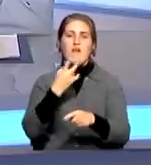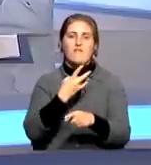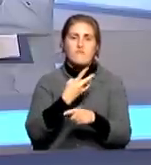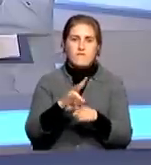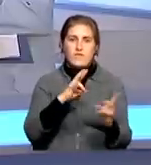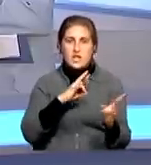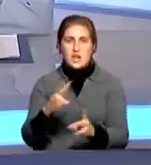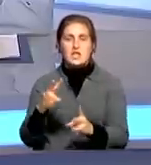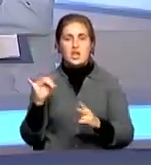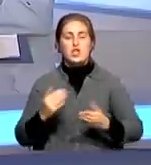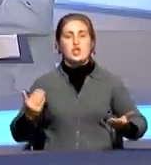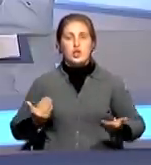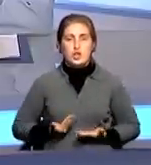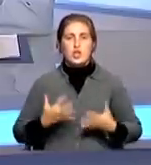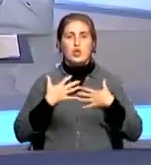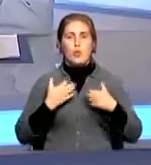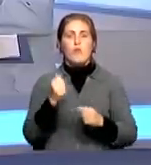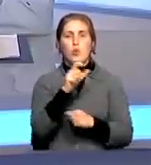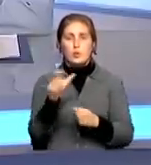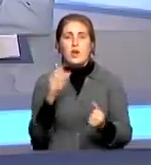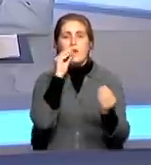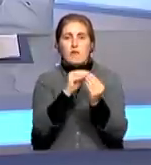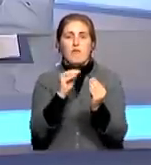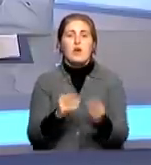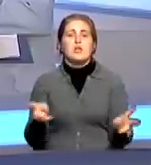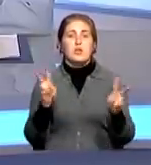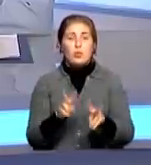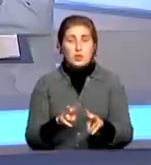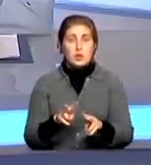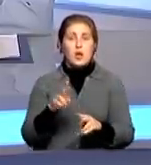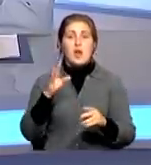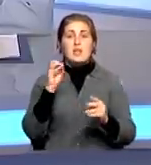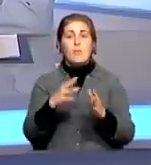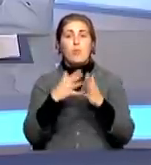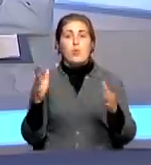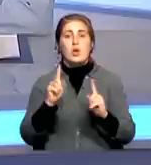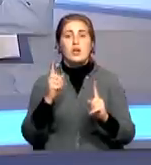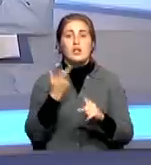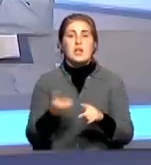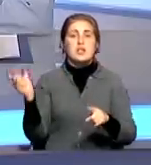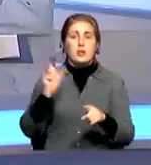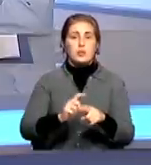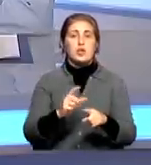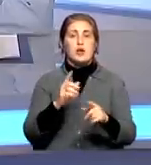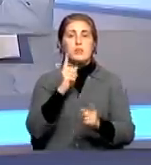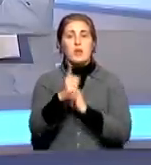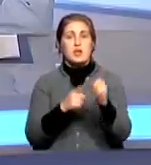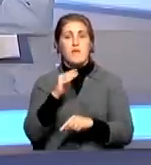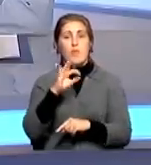потенциальная угроза жизни и здоровья людей остается та же. Тем более, что когда динамично меняется формула,